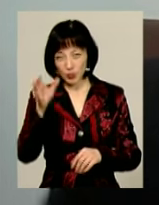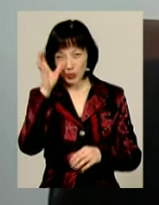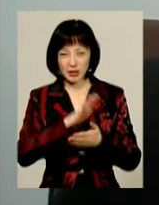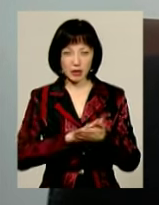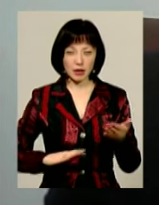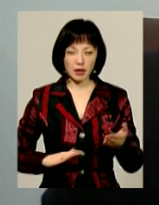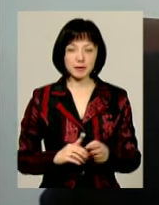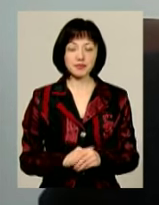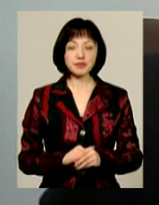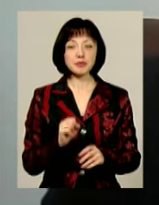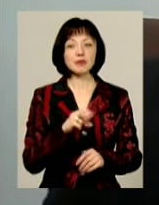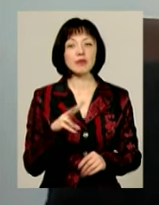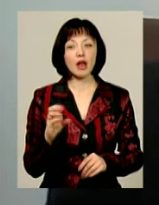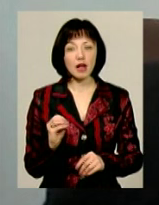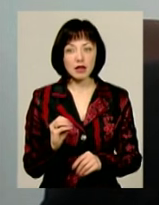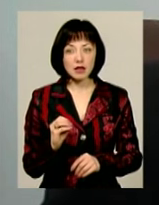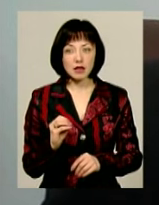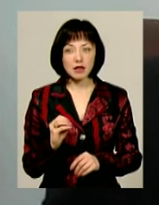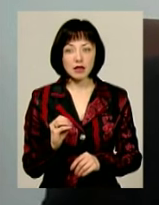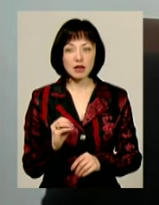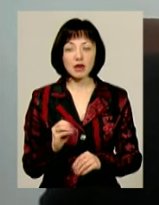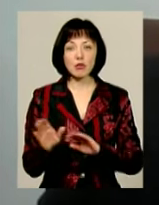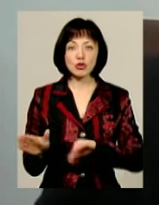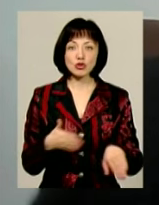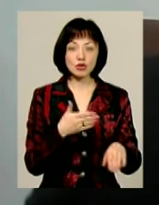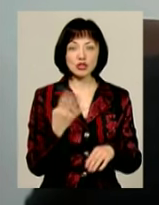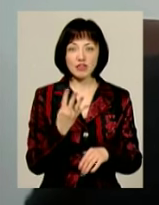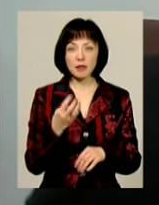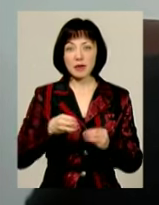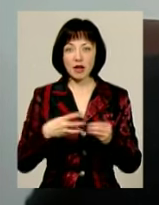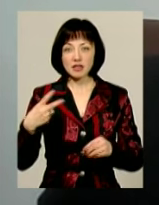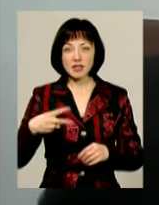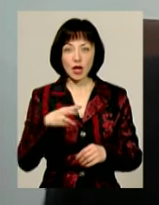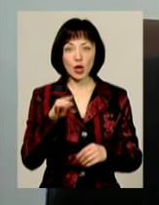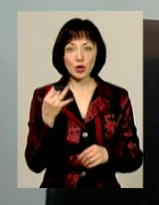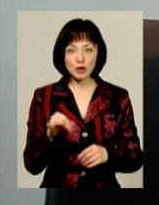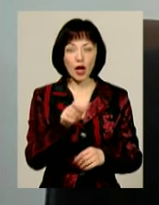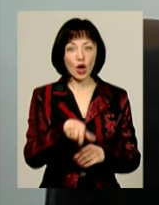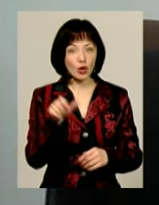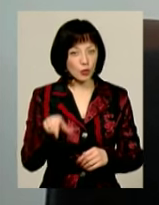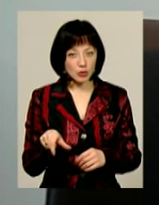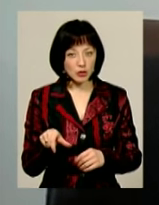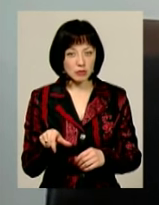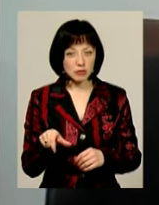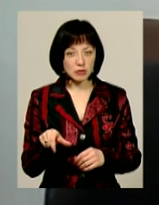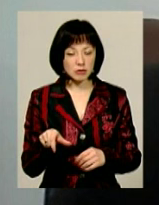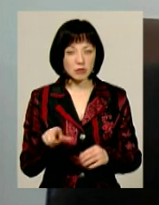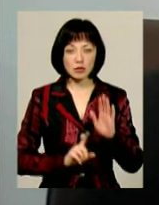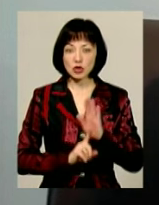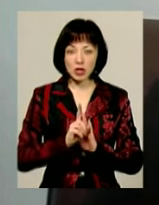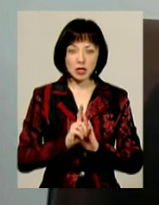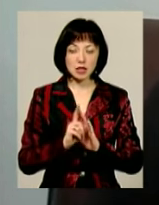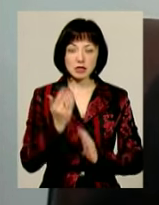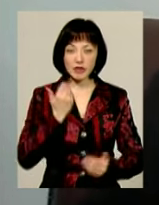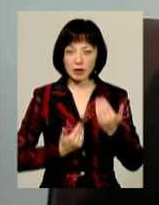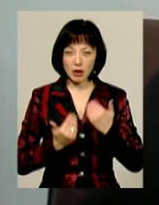далі. Але прийшло 4 лютого, прийшло 15, прийшло 20, люди почали